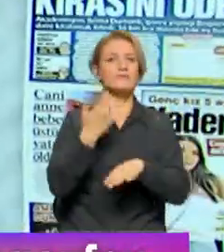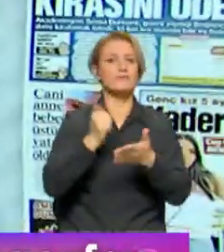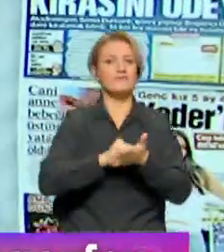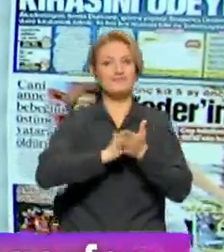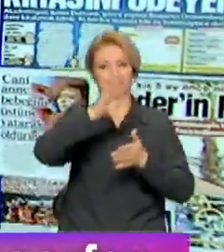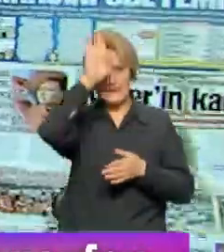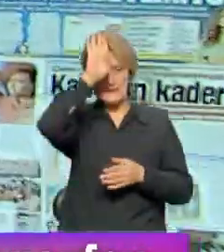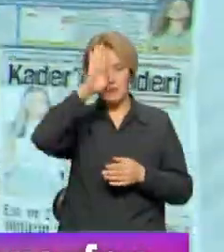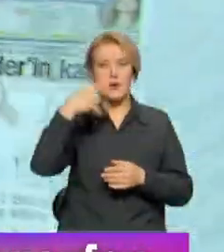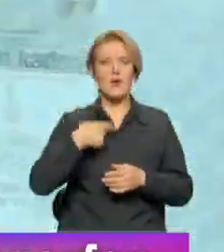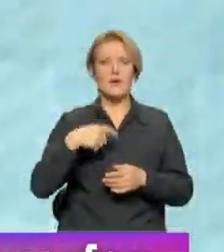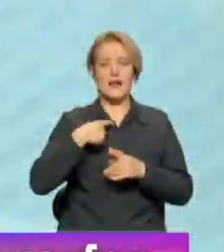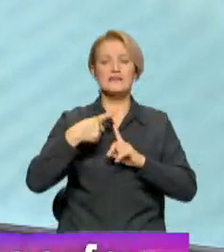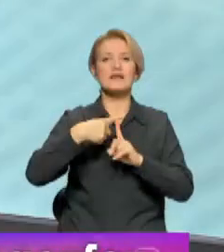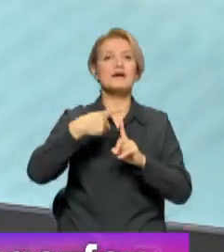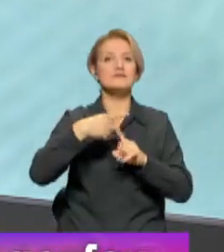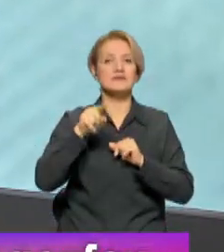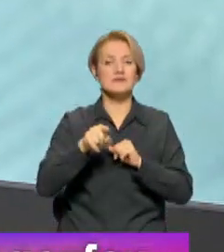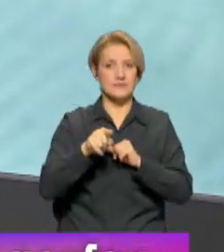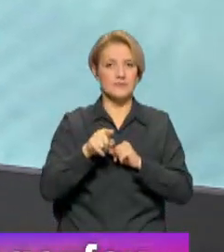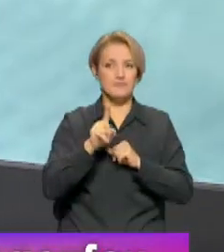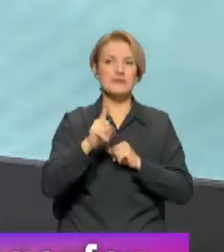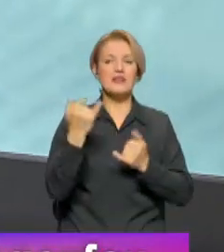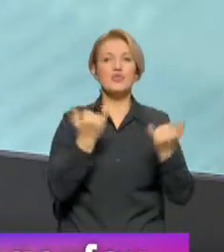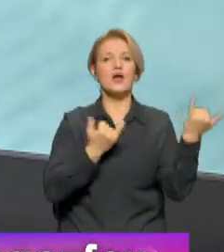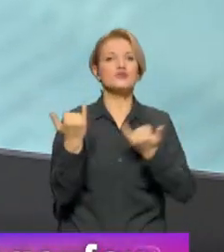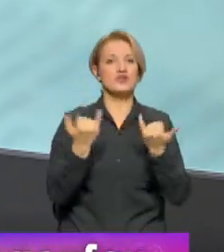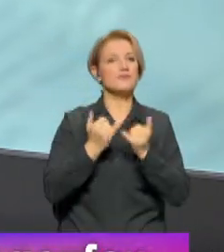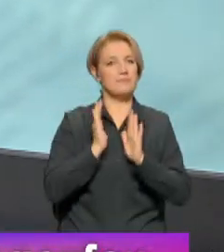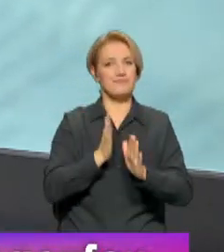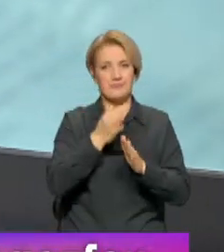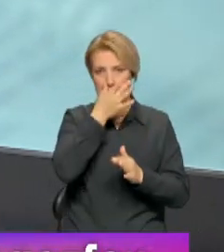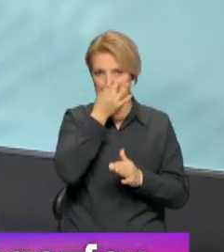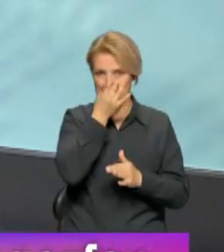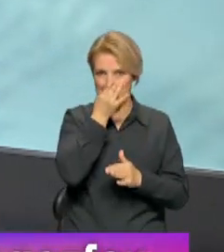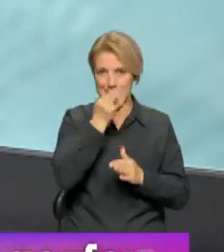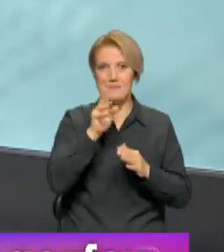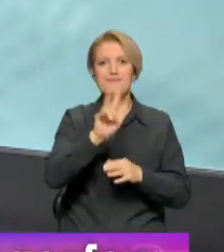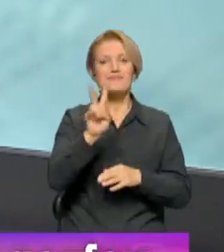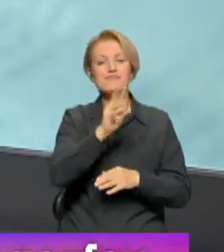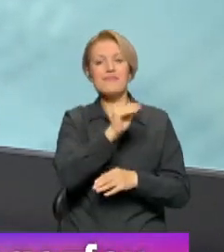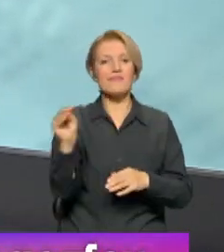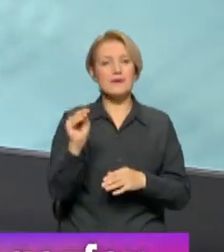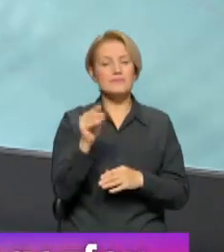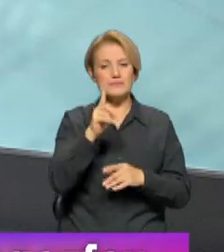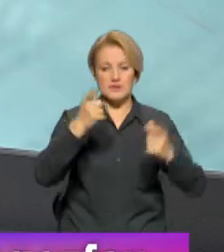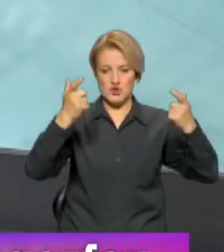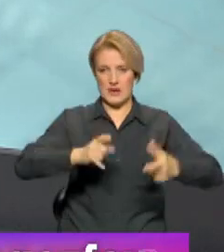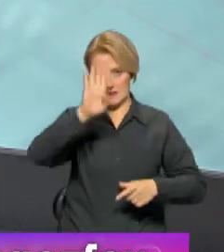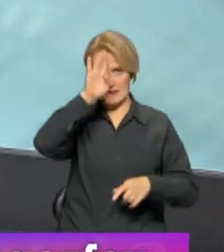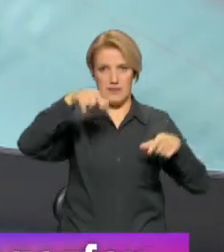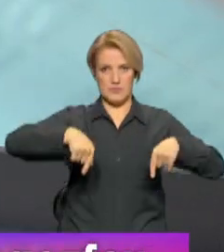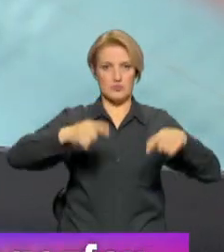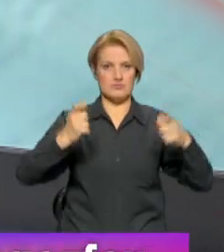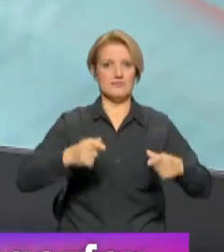İstanbul'da özellikle taksiciler üzerinden bir tartışma devam ediyor Polemik devam ediyor 20 milyonluk bu şehir Belki